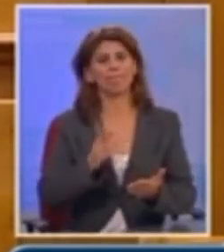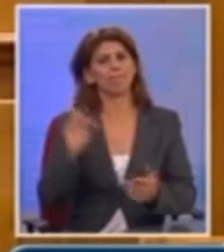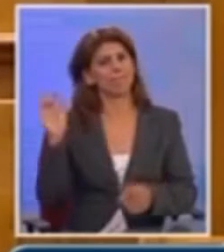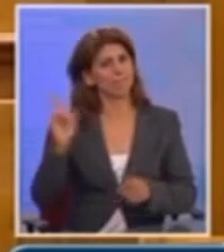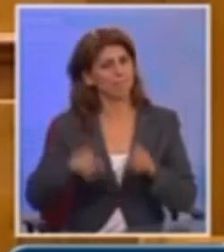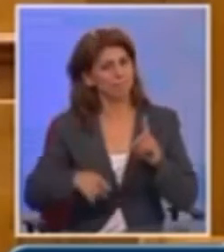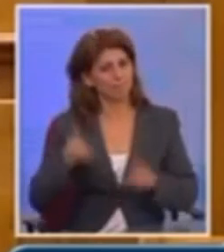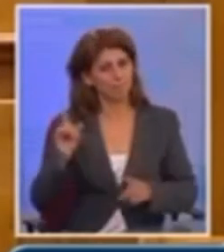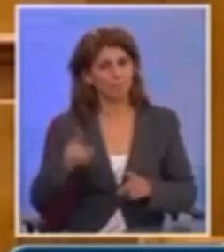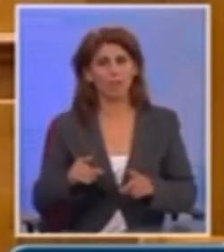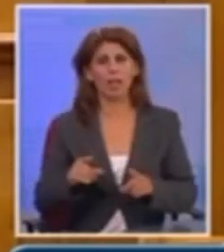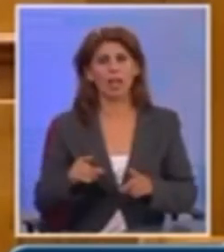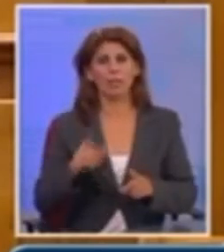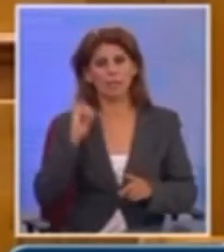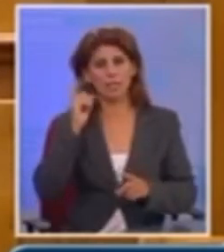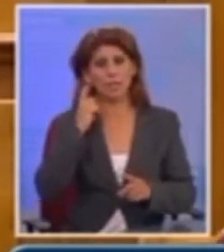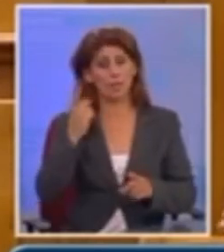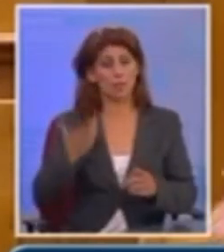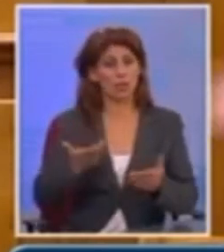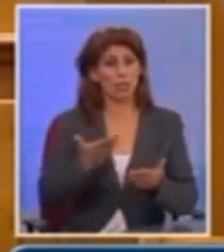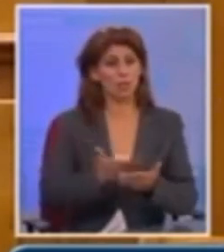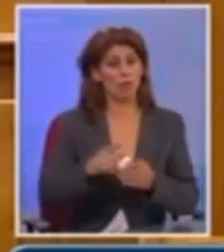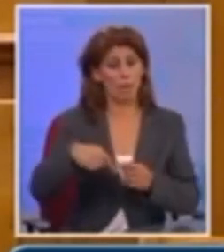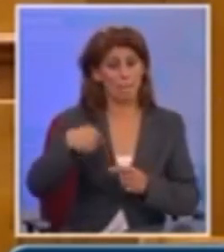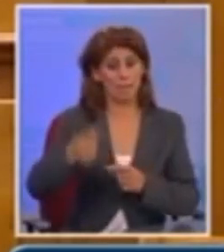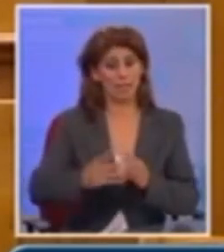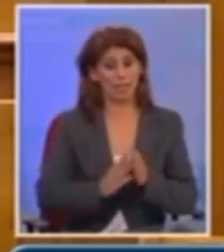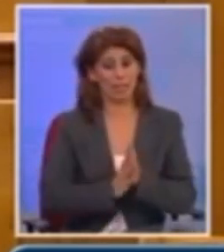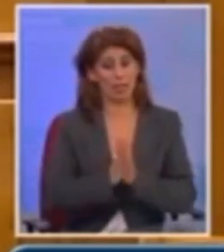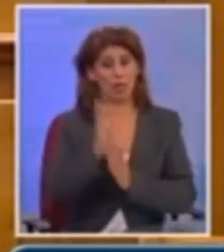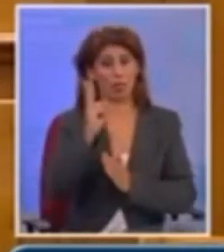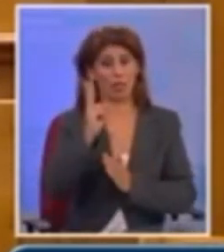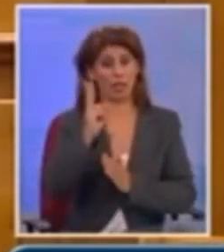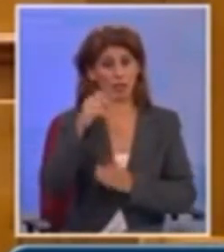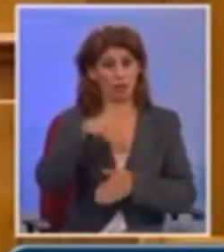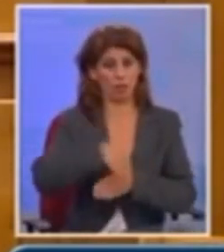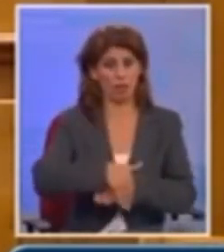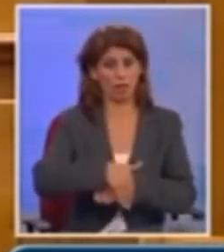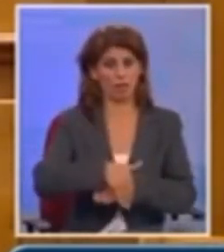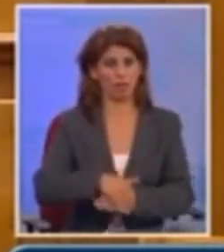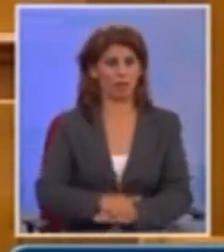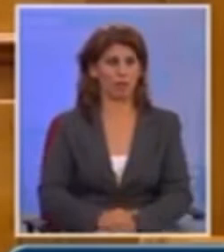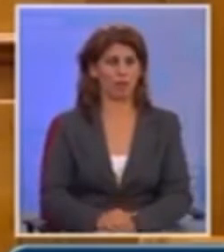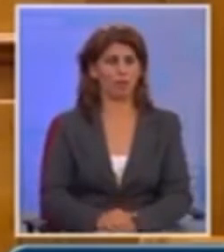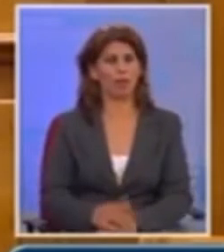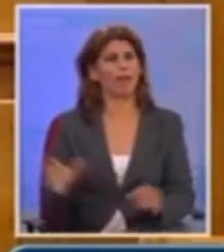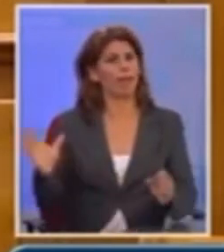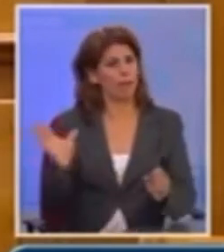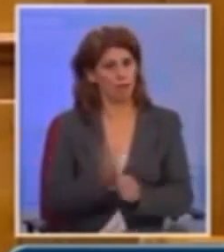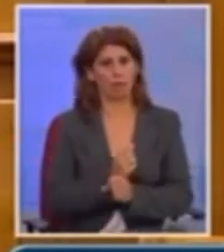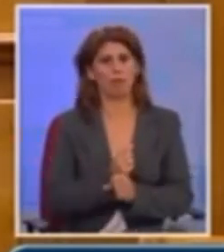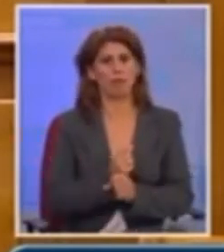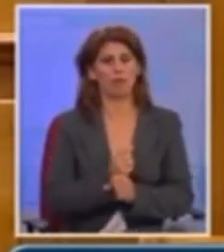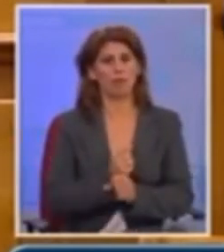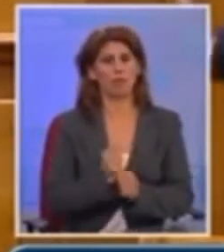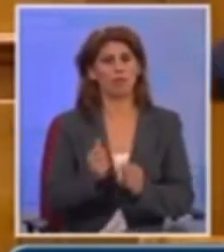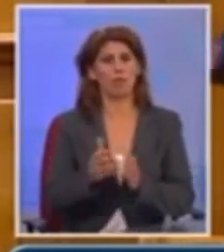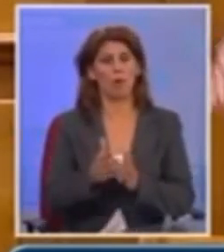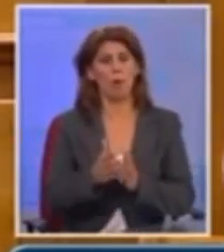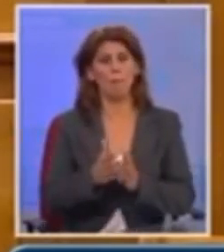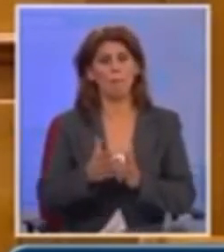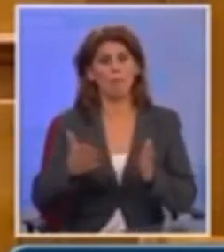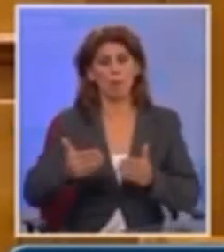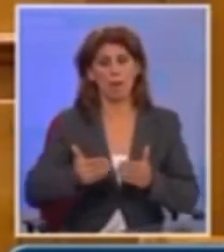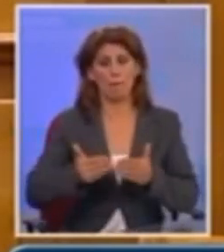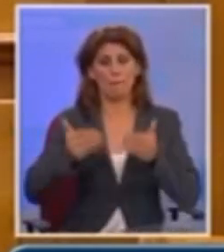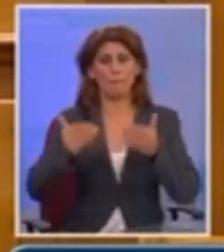κάποιοι σκέφτηκαν μήπως την υποβάλουν και μετά την 12η για να πετύχουν μεγαλύτερη